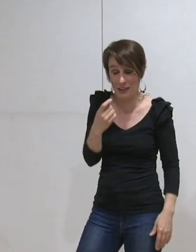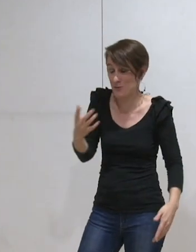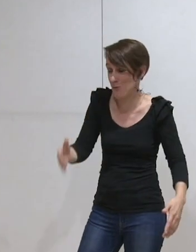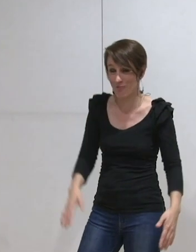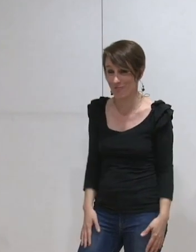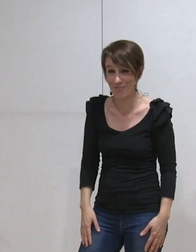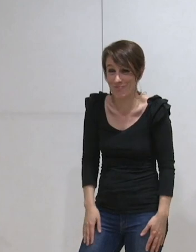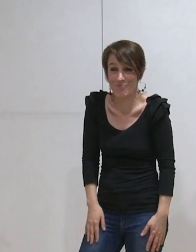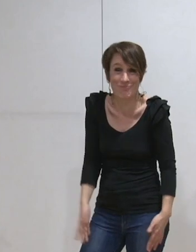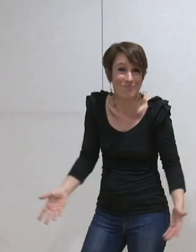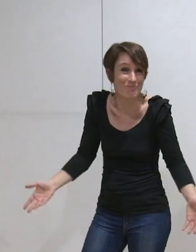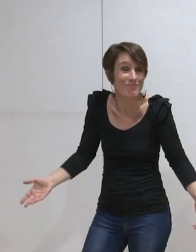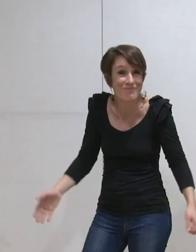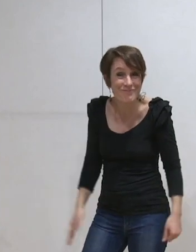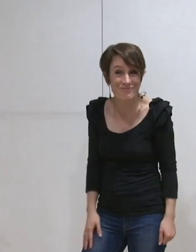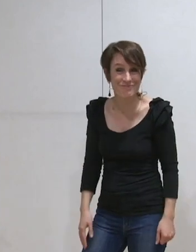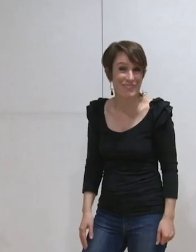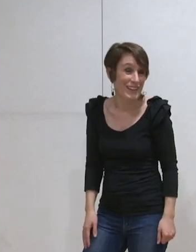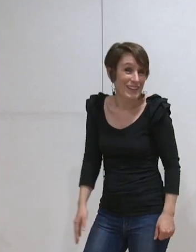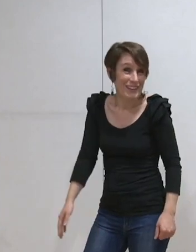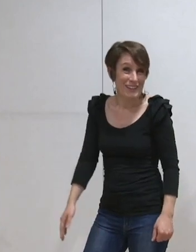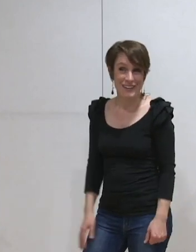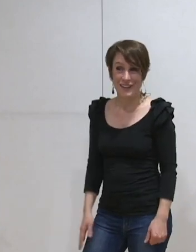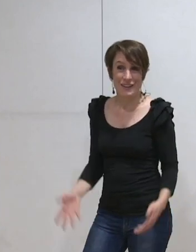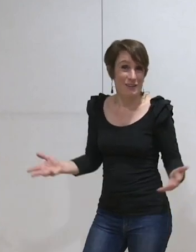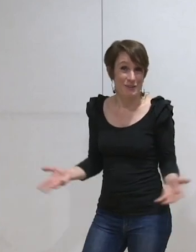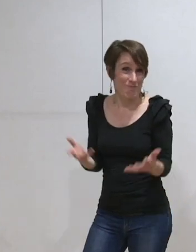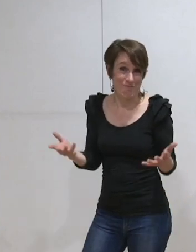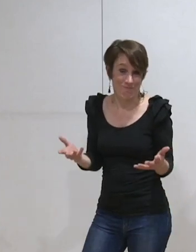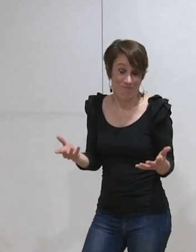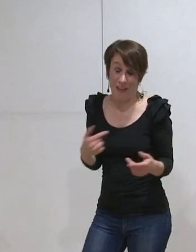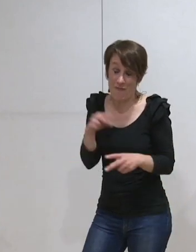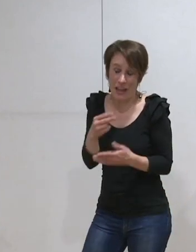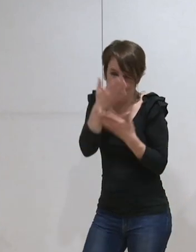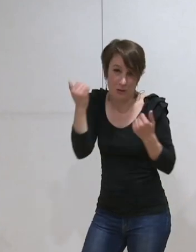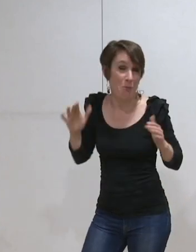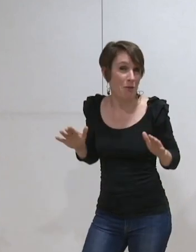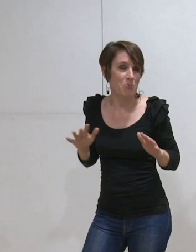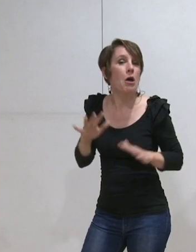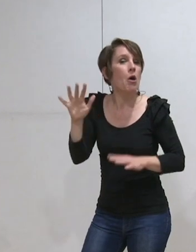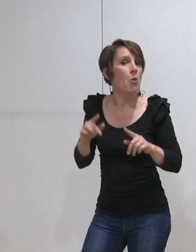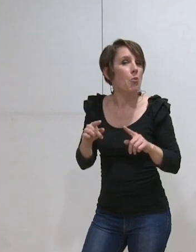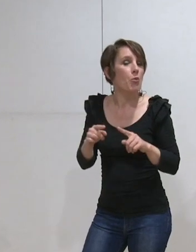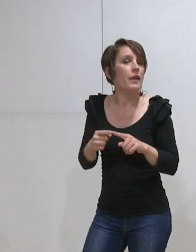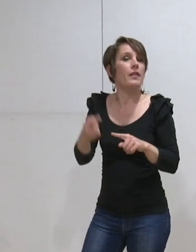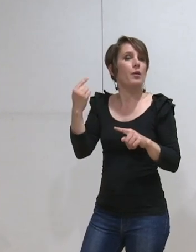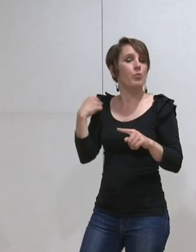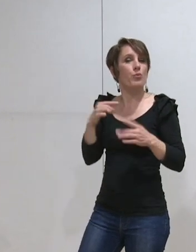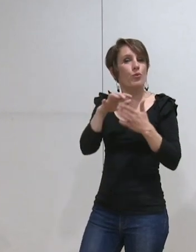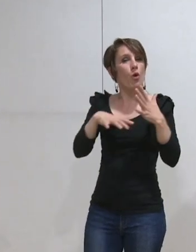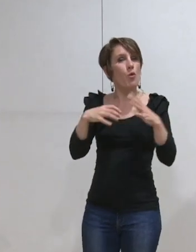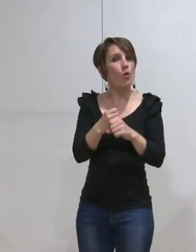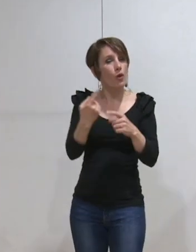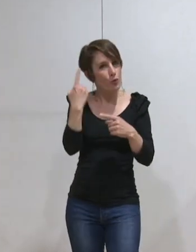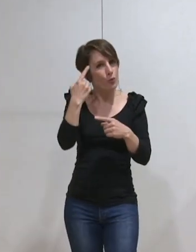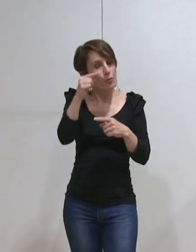en pratique là je ne sais pas ou bien c'est le rendu de la fois dernière qui est resta dans les tuyau